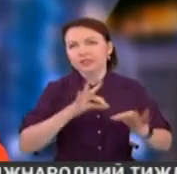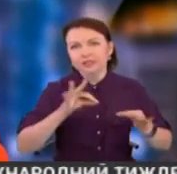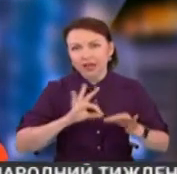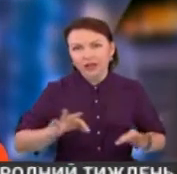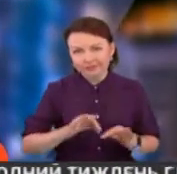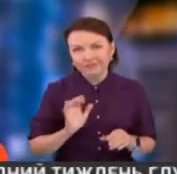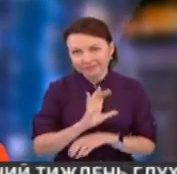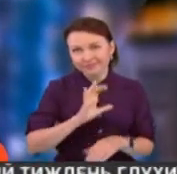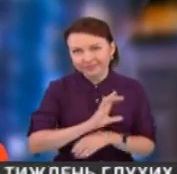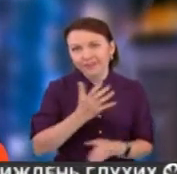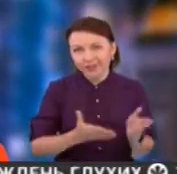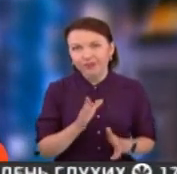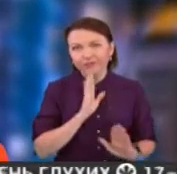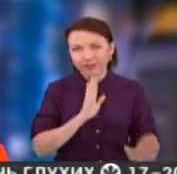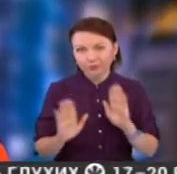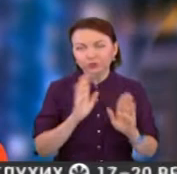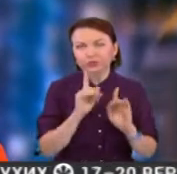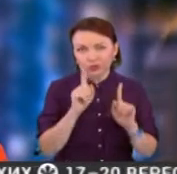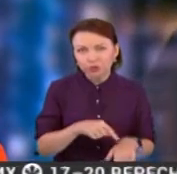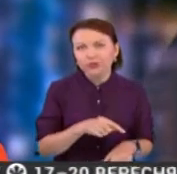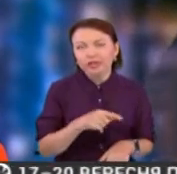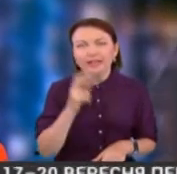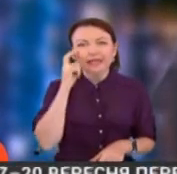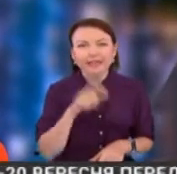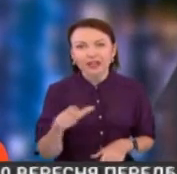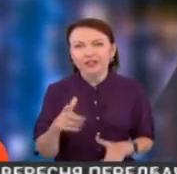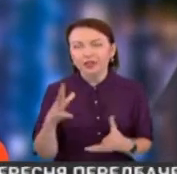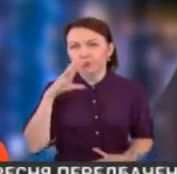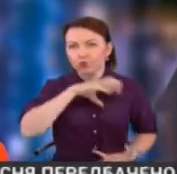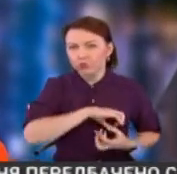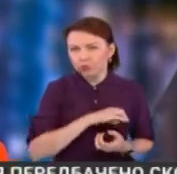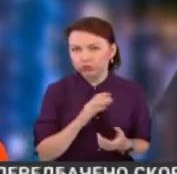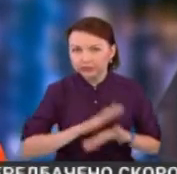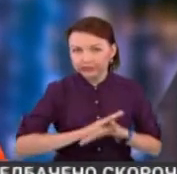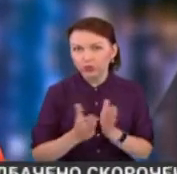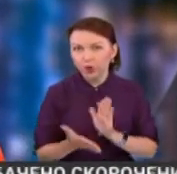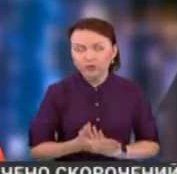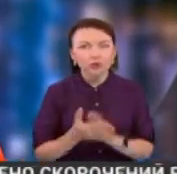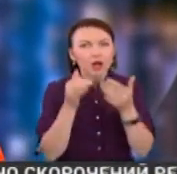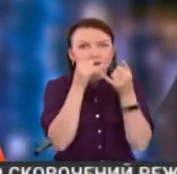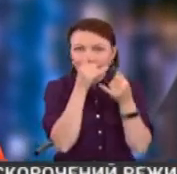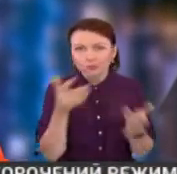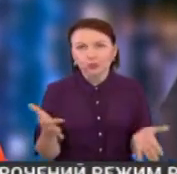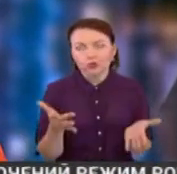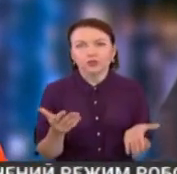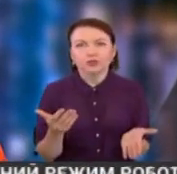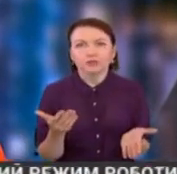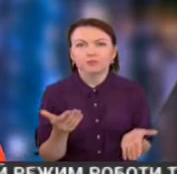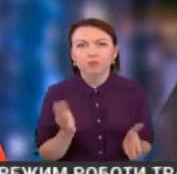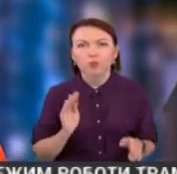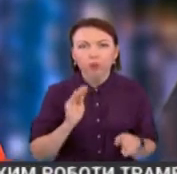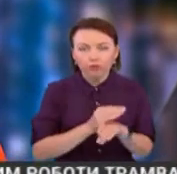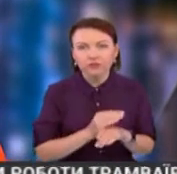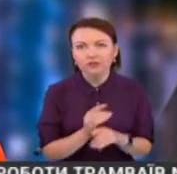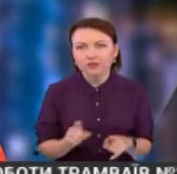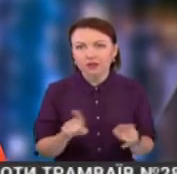вас надсилають на сторінку у Фейсбук кияни, які дещо обурюються ситуацією, тому що не можна, скажімо, поповнити